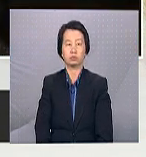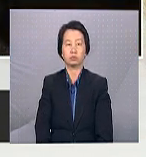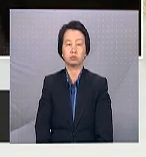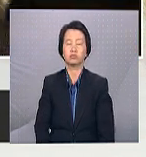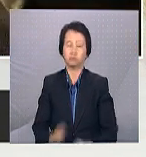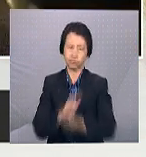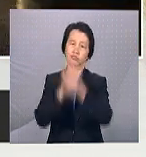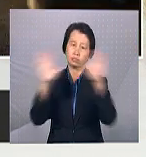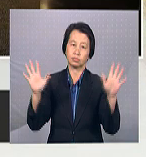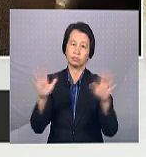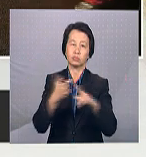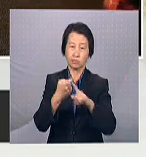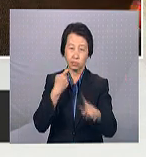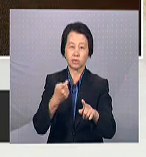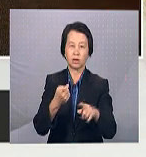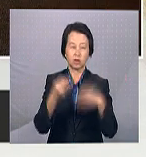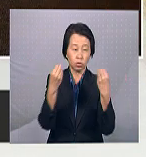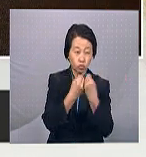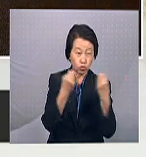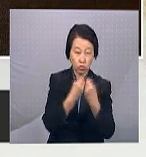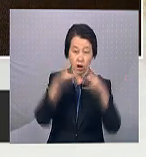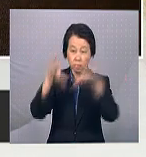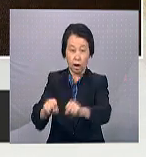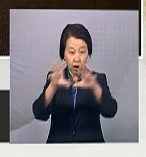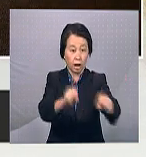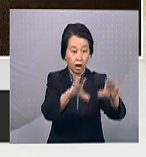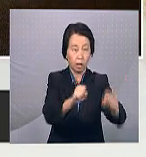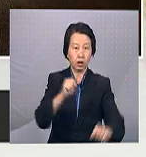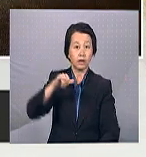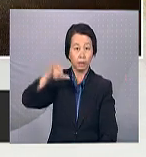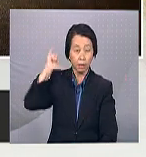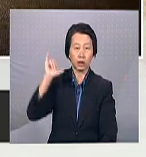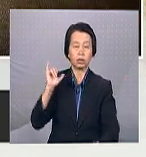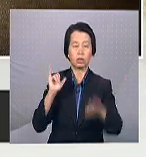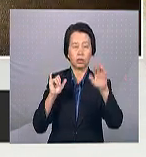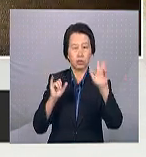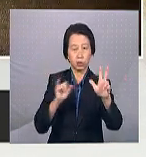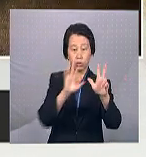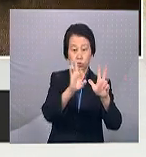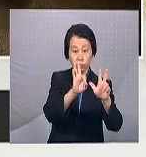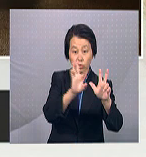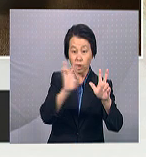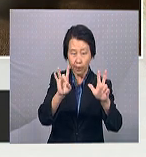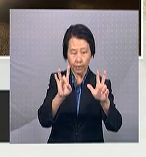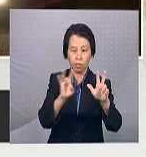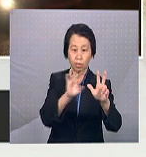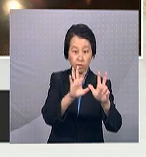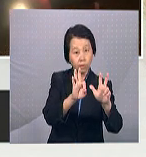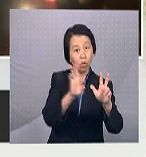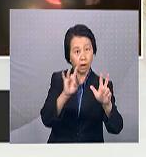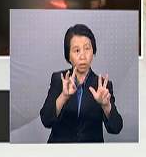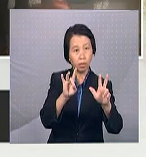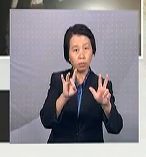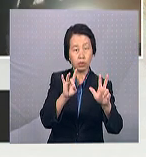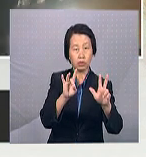Jelas daripada jumlah tangkapan semalam iaitu 368 menunjukkan hari ini